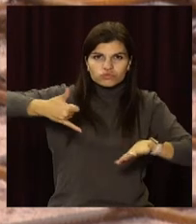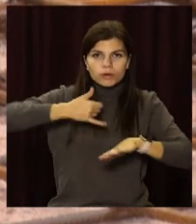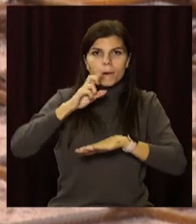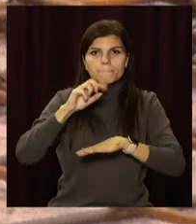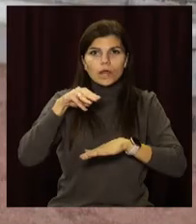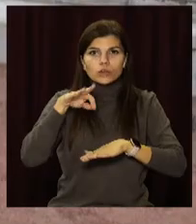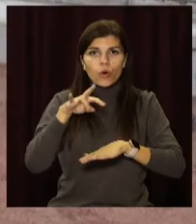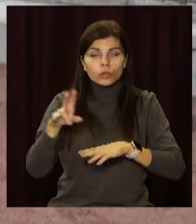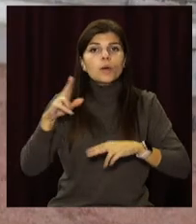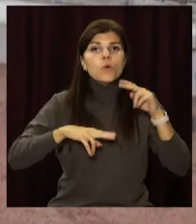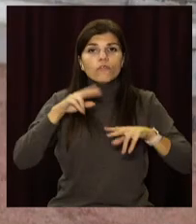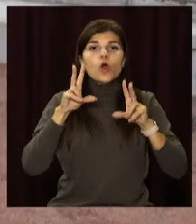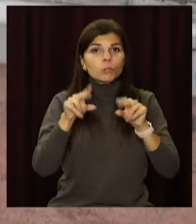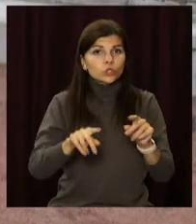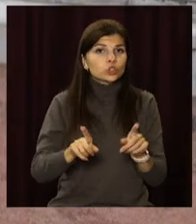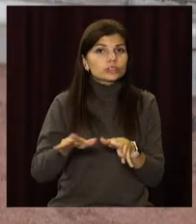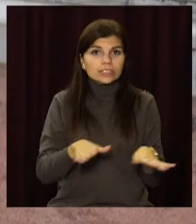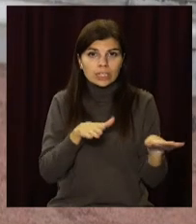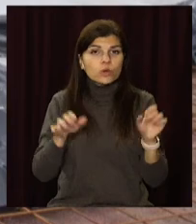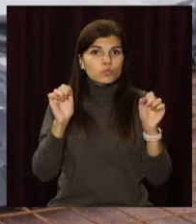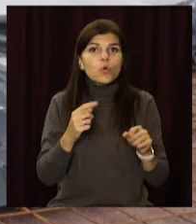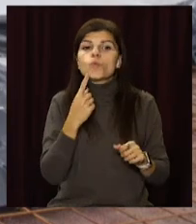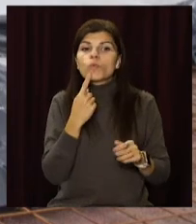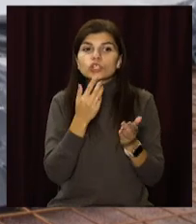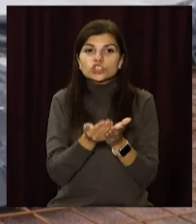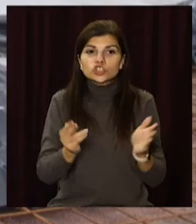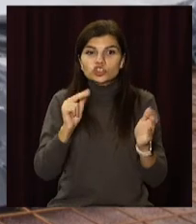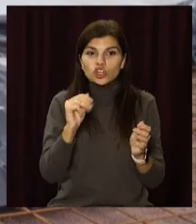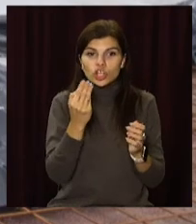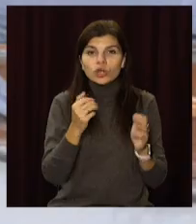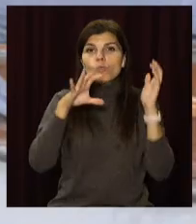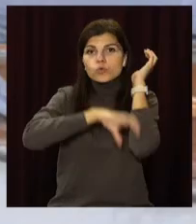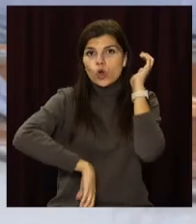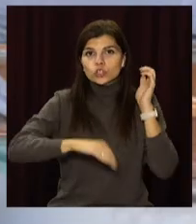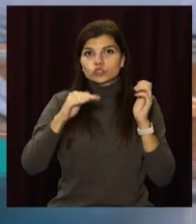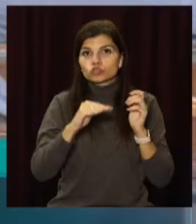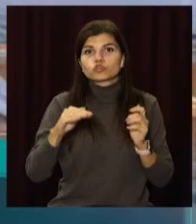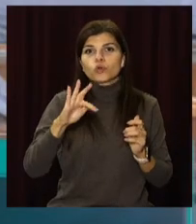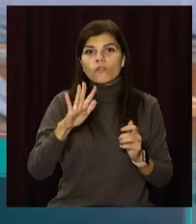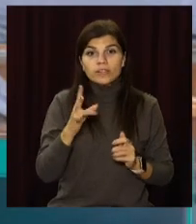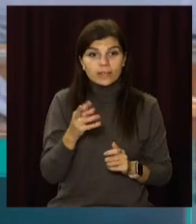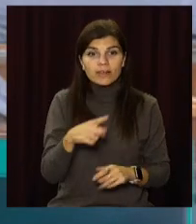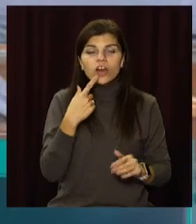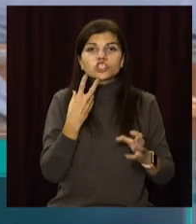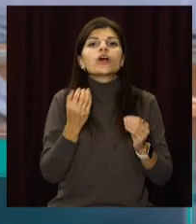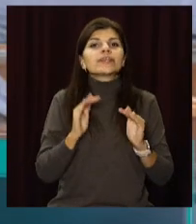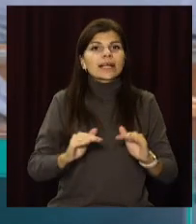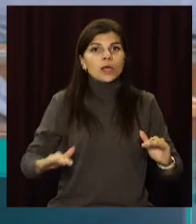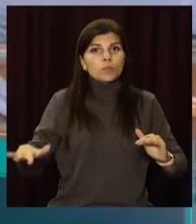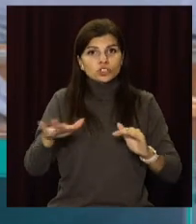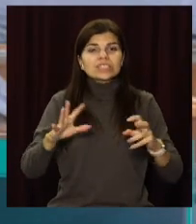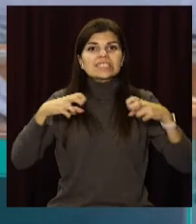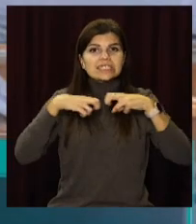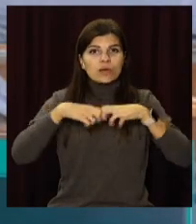скейт-зону. Будівельники обіцяють, скейтери зможуть спробувати чашу вже наприкінці жовтня. Тут з'явиться ще дитяча площадка з